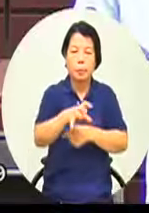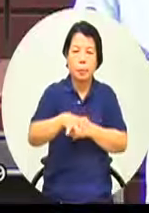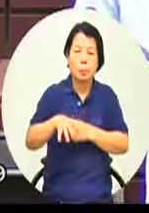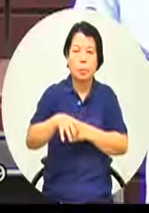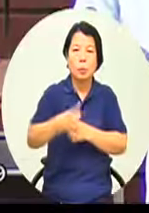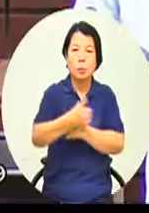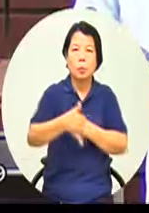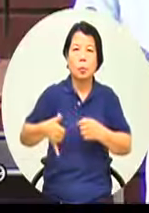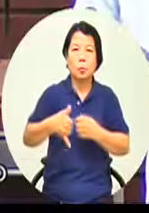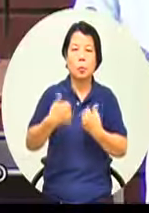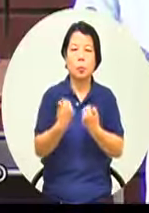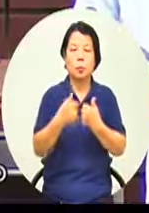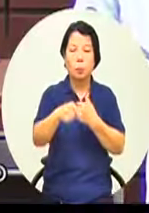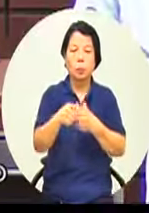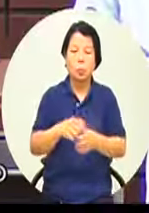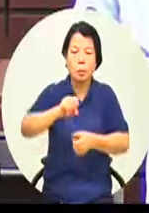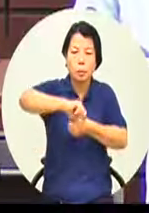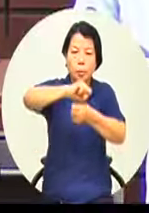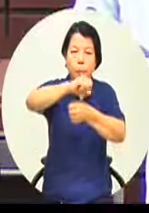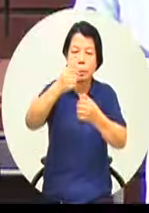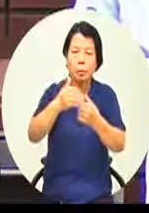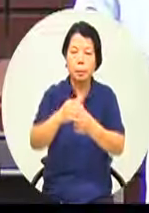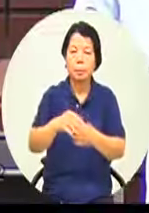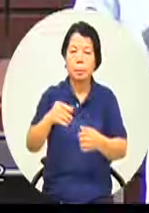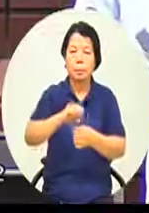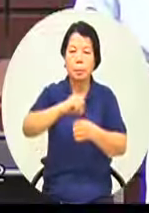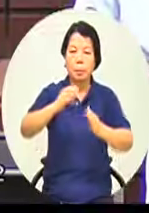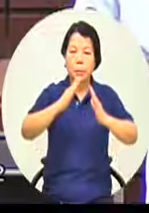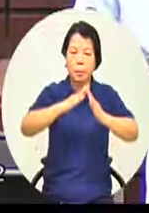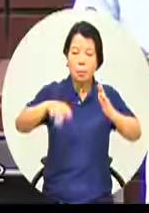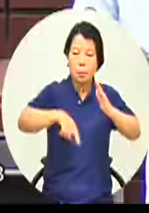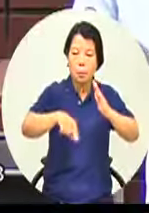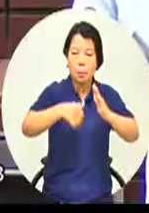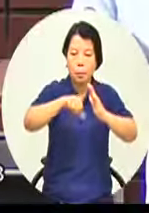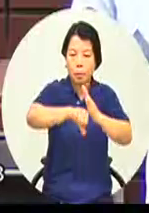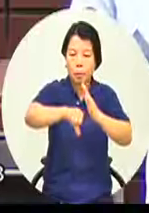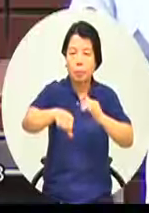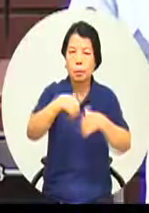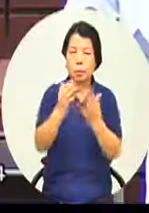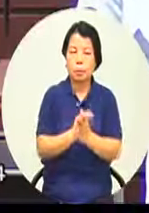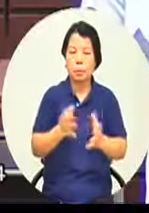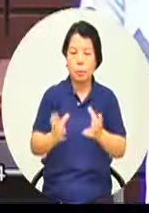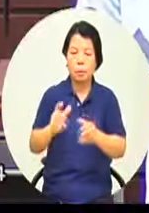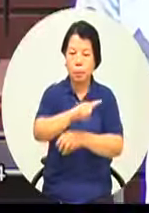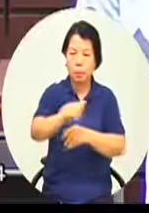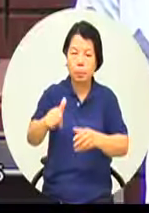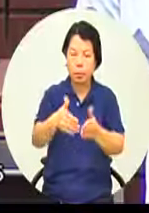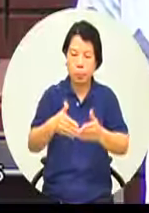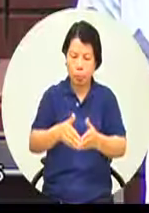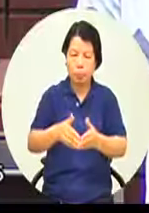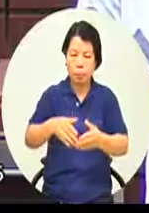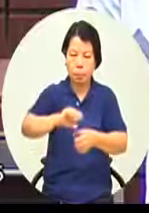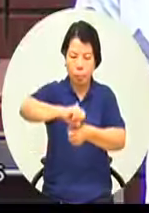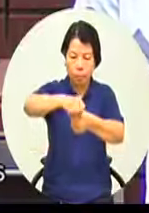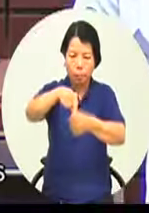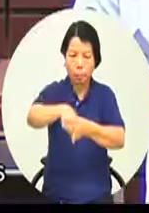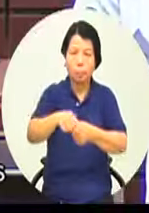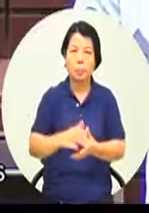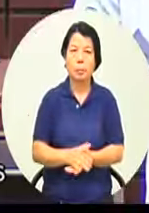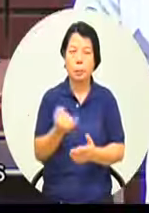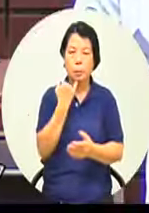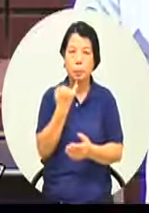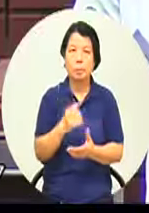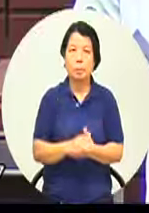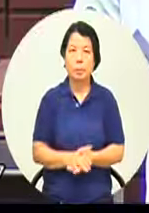的加强温室型、刚果型的一个这个设施，这些都是一个可以，就